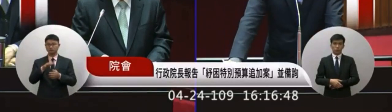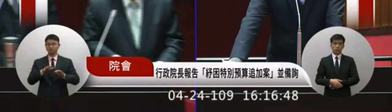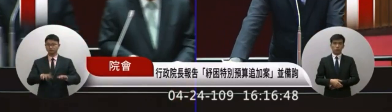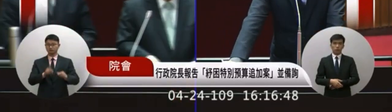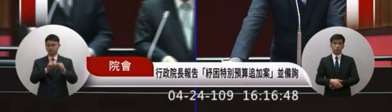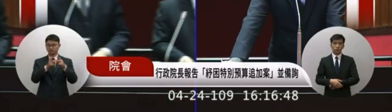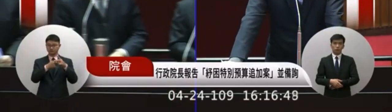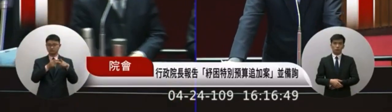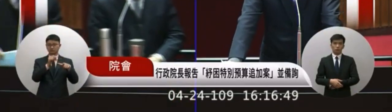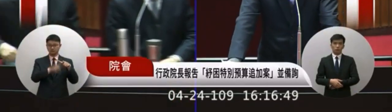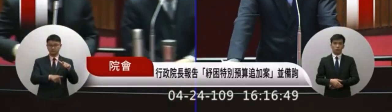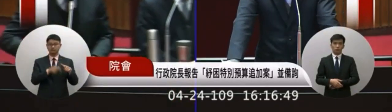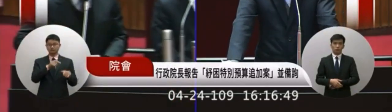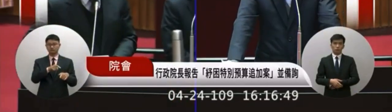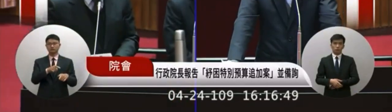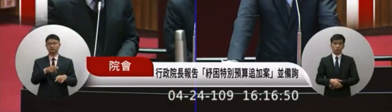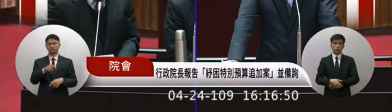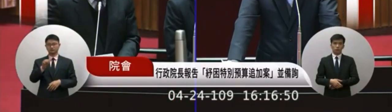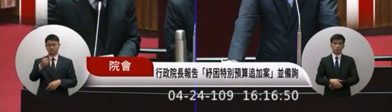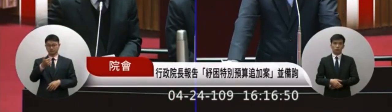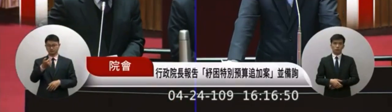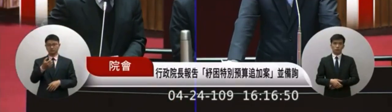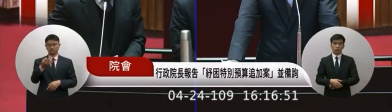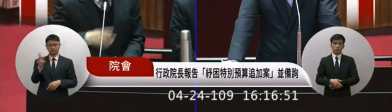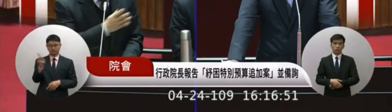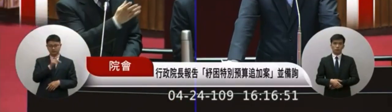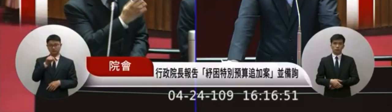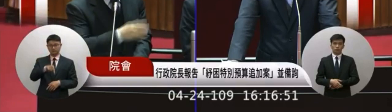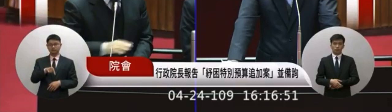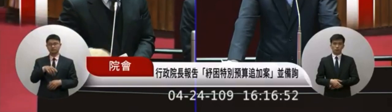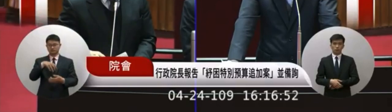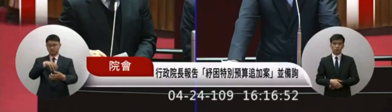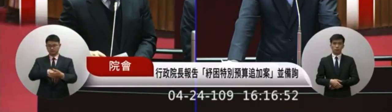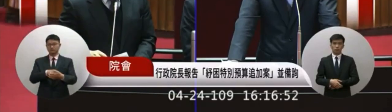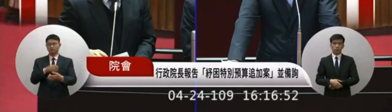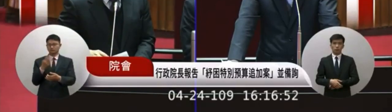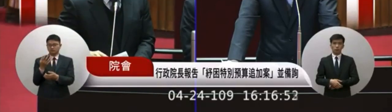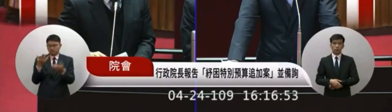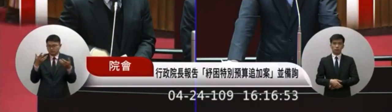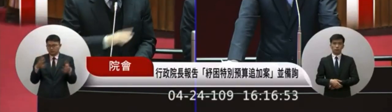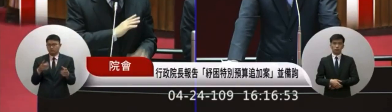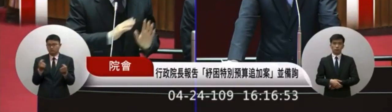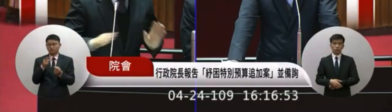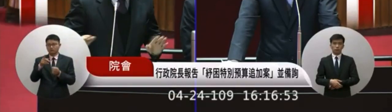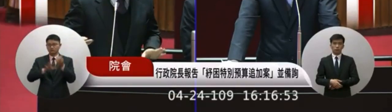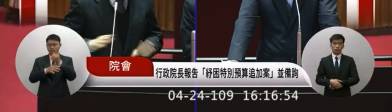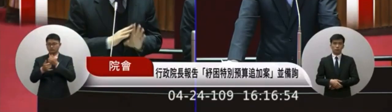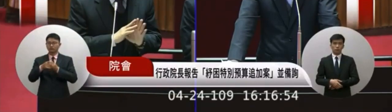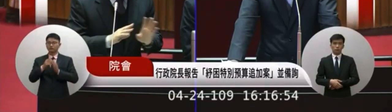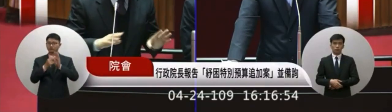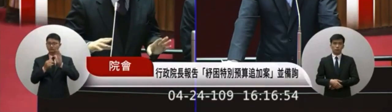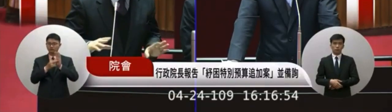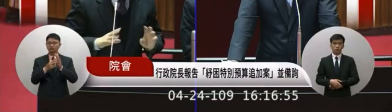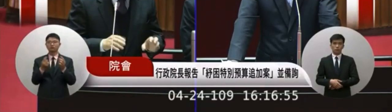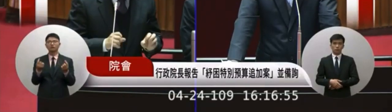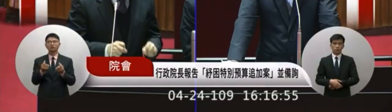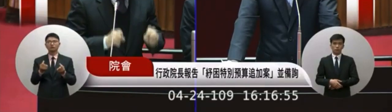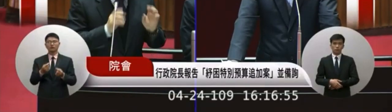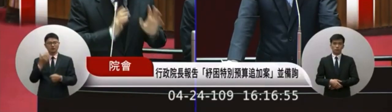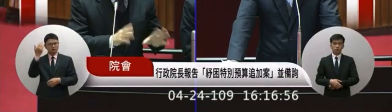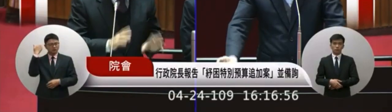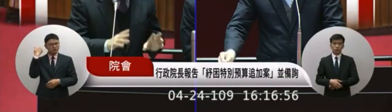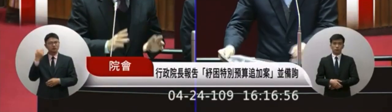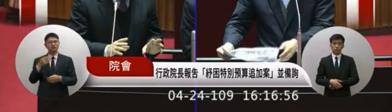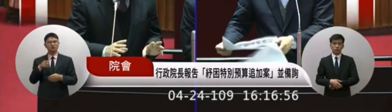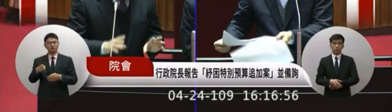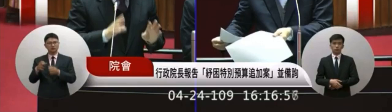的中小企业贷款50万这一部分哈，里面就有很多像委员所提到的这个部分，他平常都没有跟银行